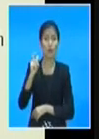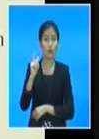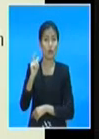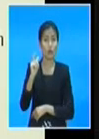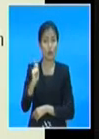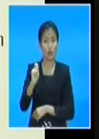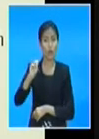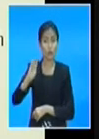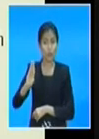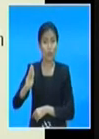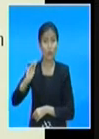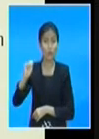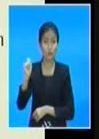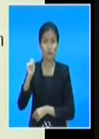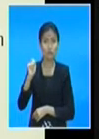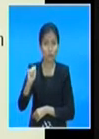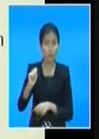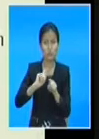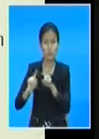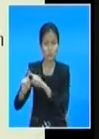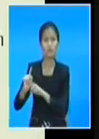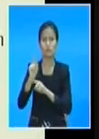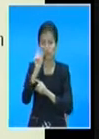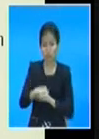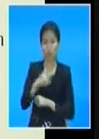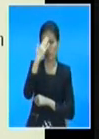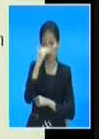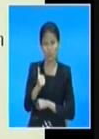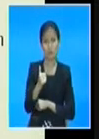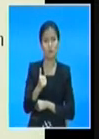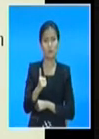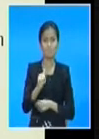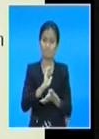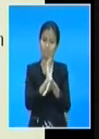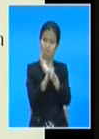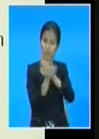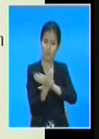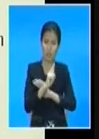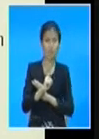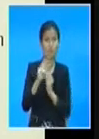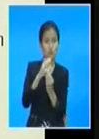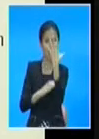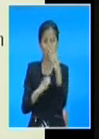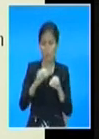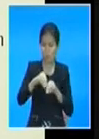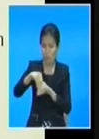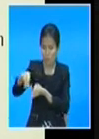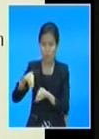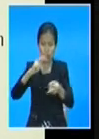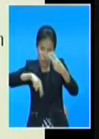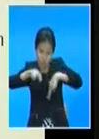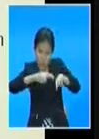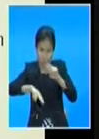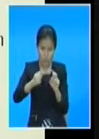ฮะต่างๆเนี่ยนะฮะให้มีการบูรณาการและปลูกต้นไม้รักษาต้นไม้นะครับส